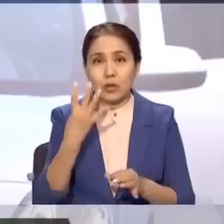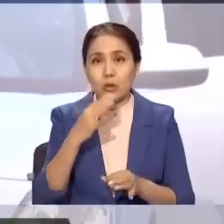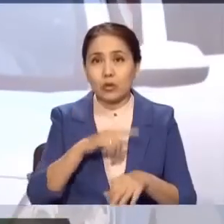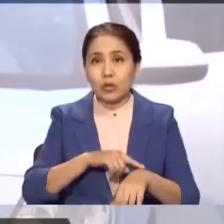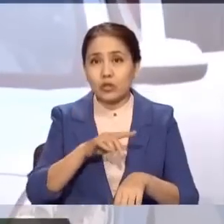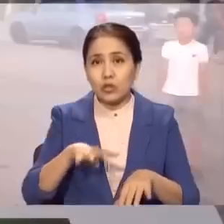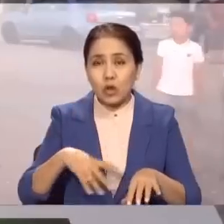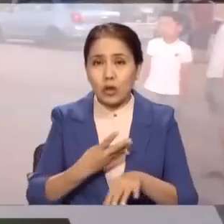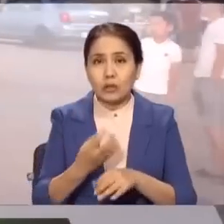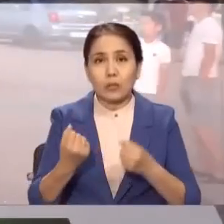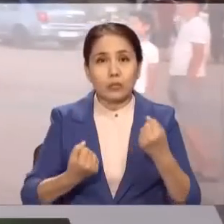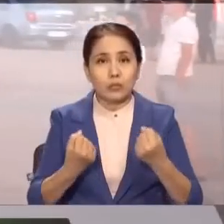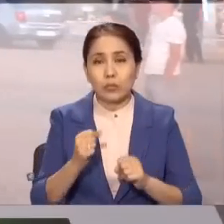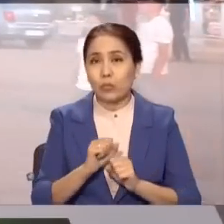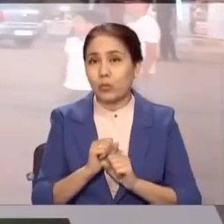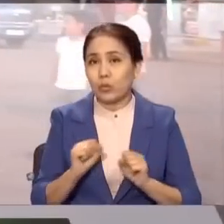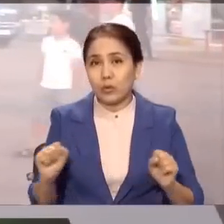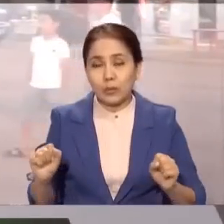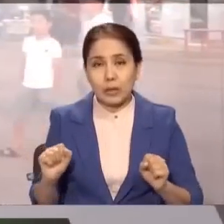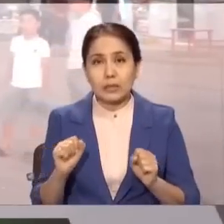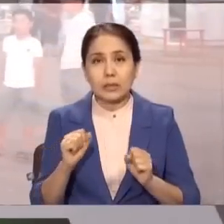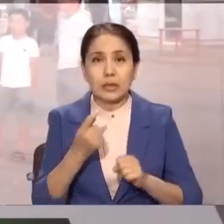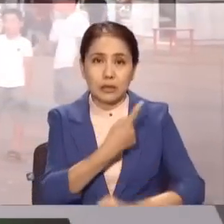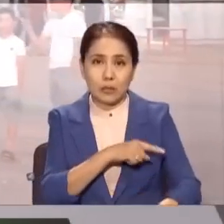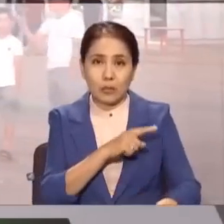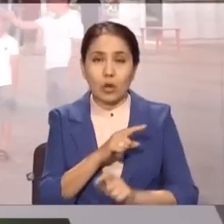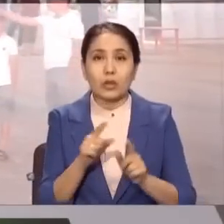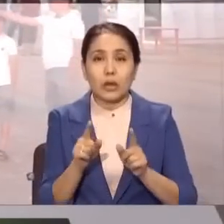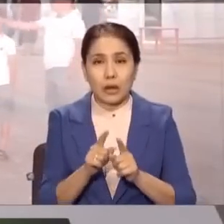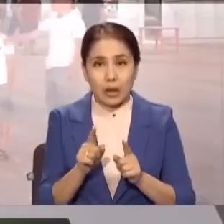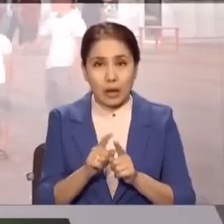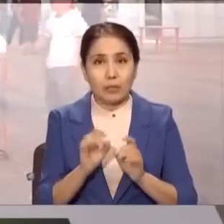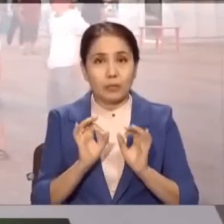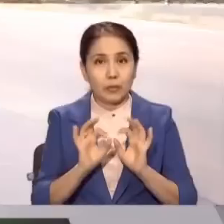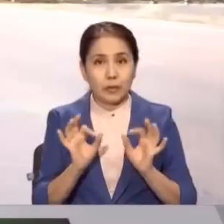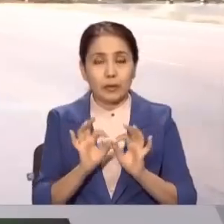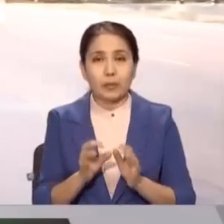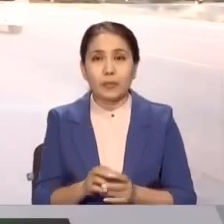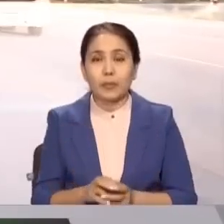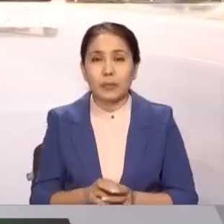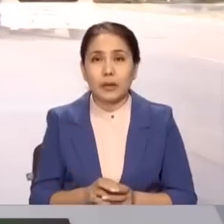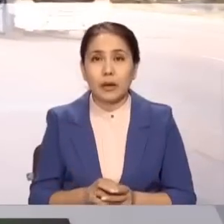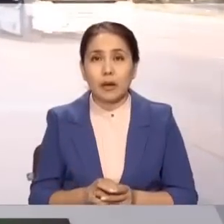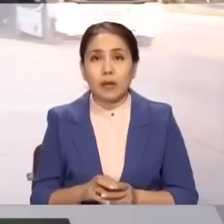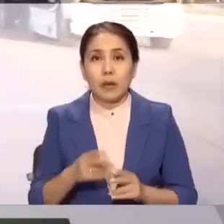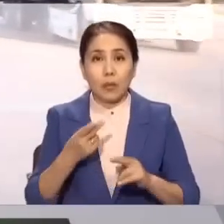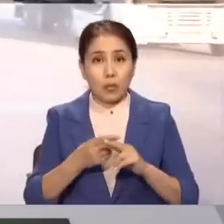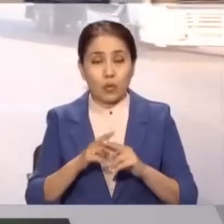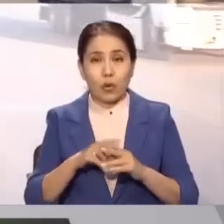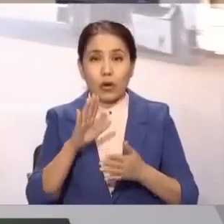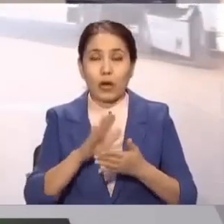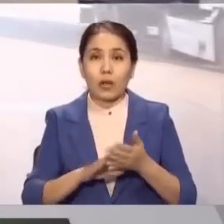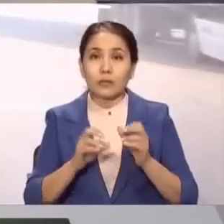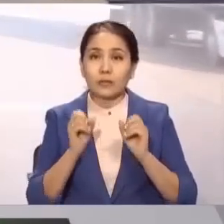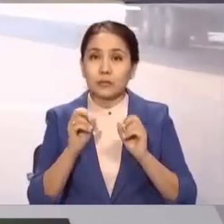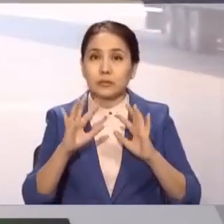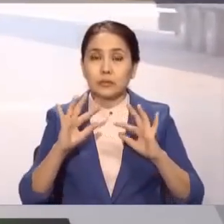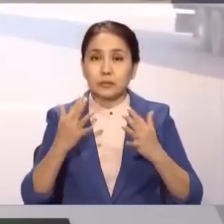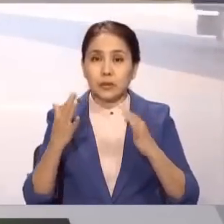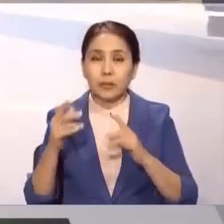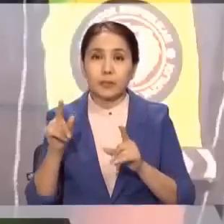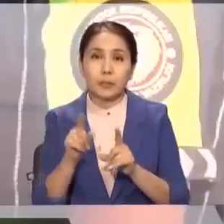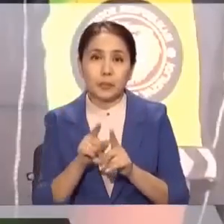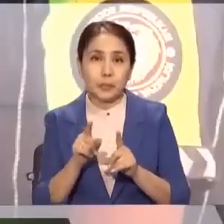soatdan ortiq boshqarish mumkin emasligi tibbiyotda ham belgilab qo'yilgan. Xavf-xatar xabarsiz keladi. Kutilmaganda